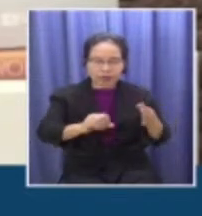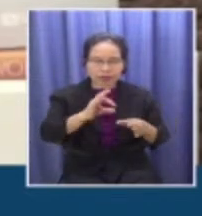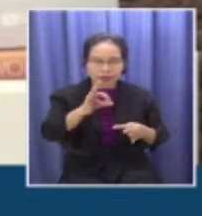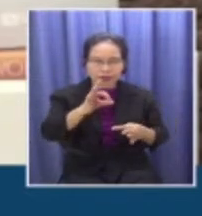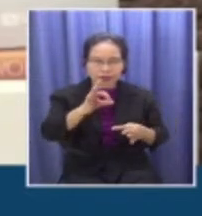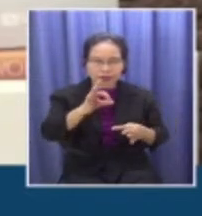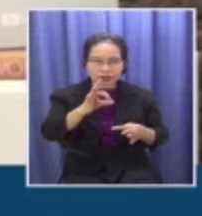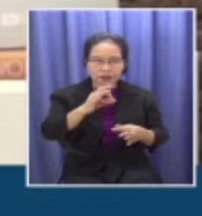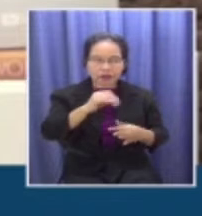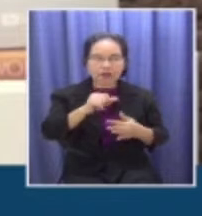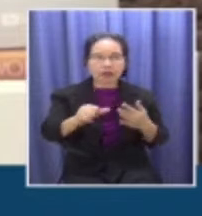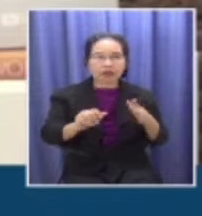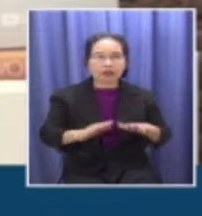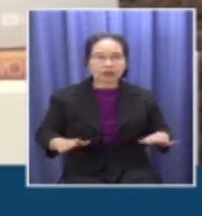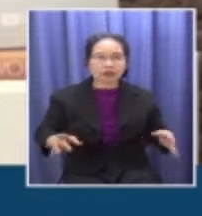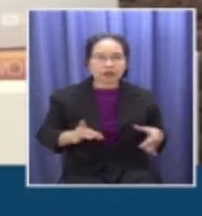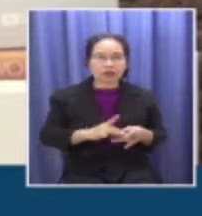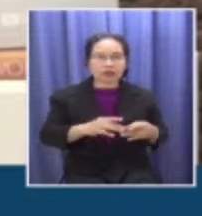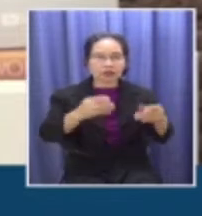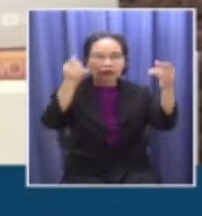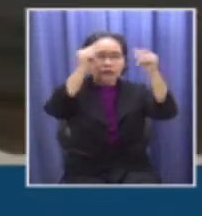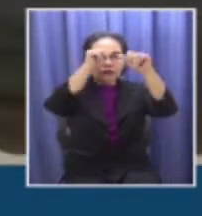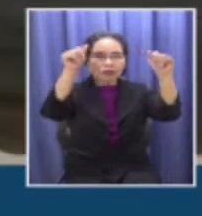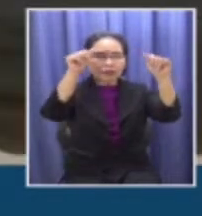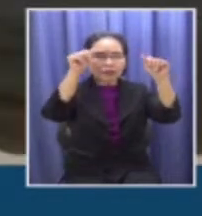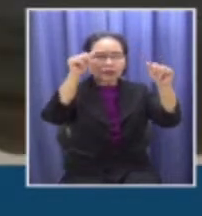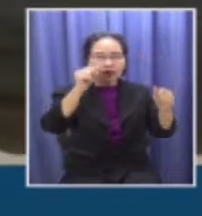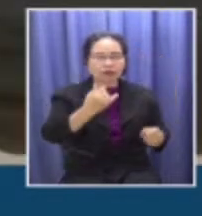wɔnom sɛ asɔde ne honhom